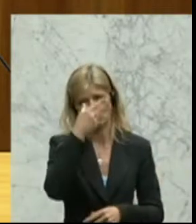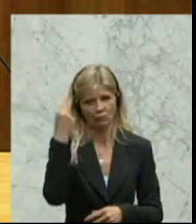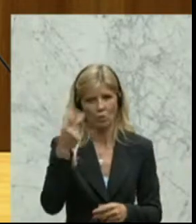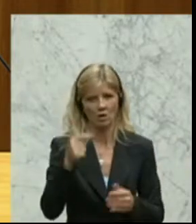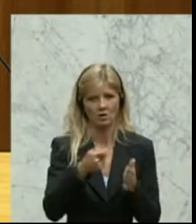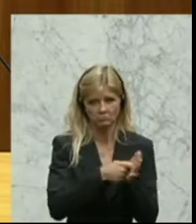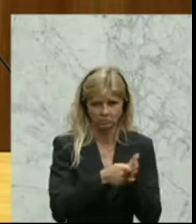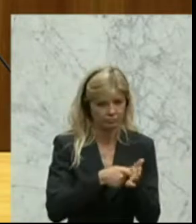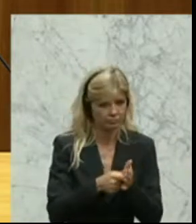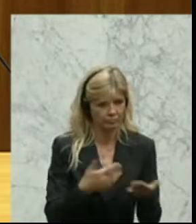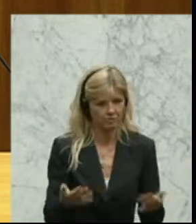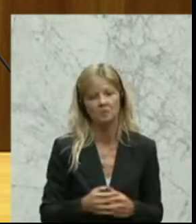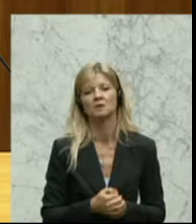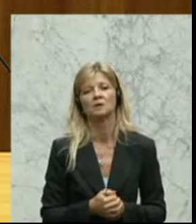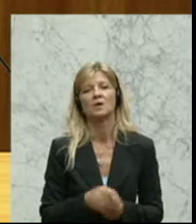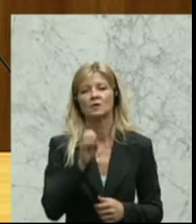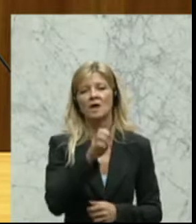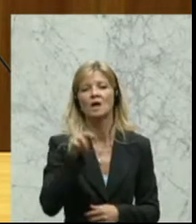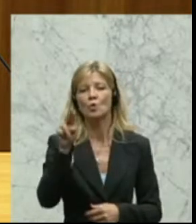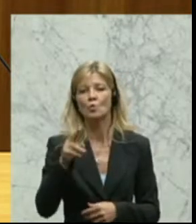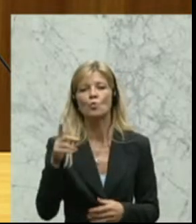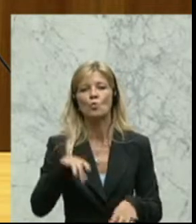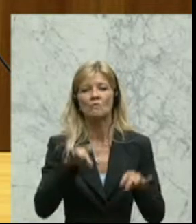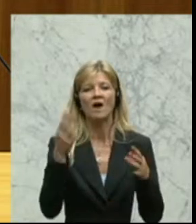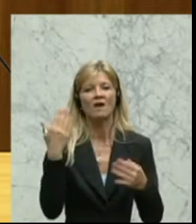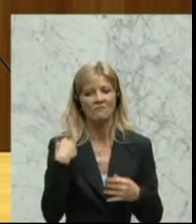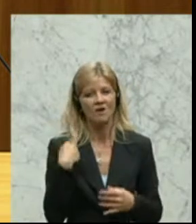nicht nur die gelbe, sondern die rote Karte gezeigt.